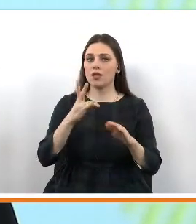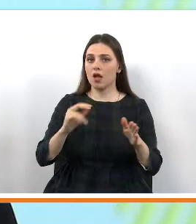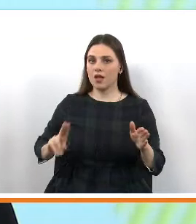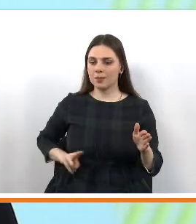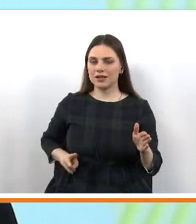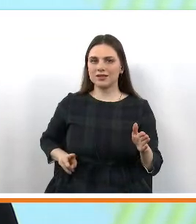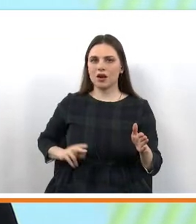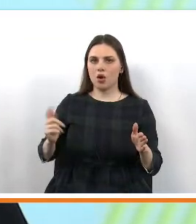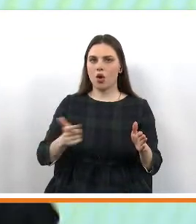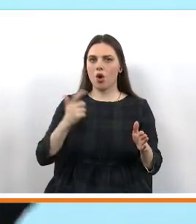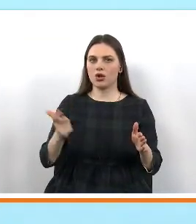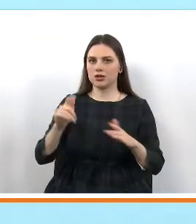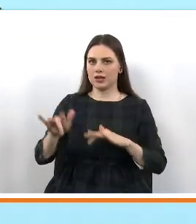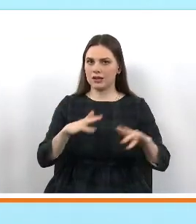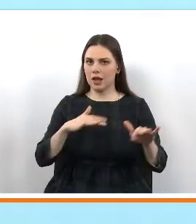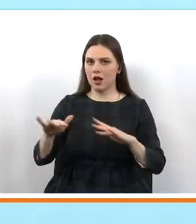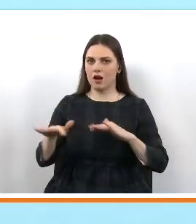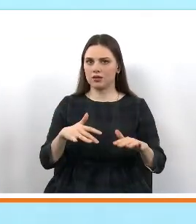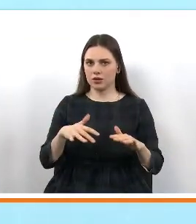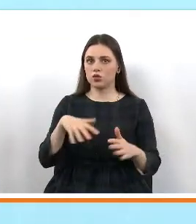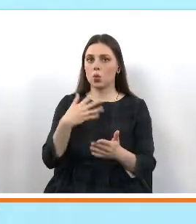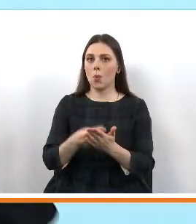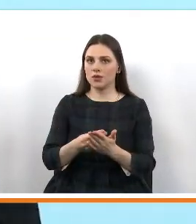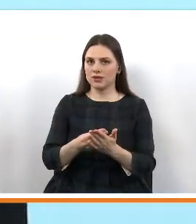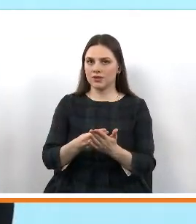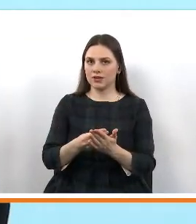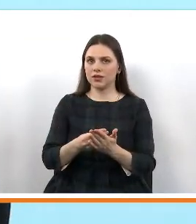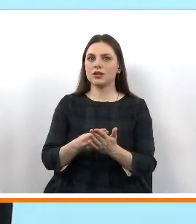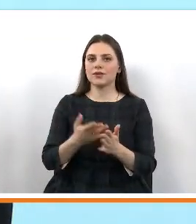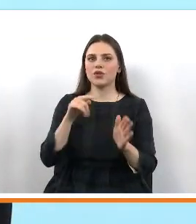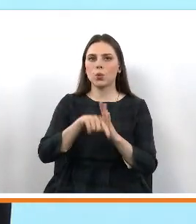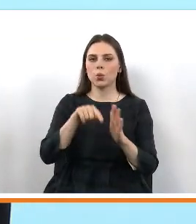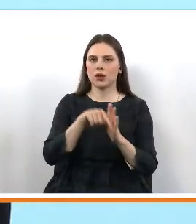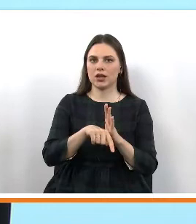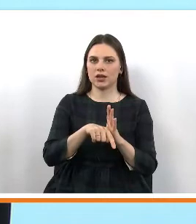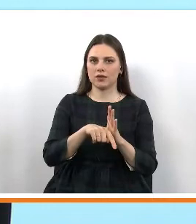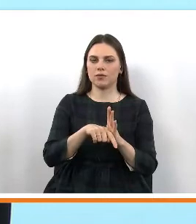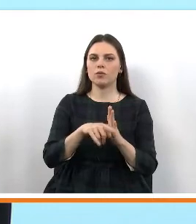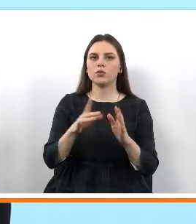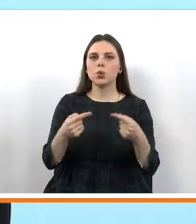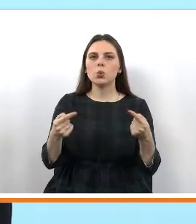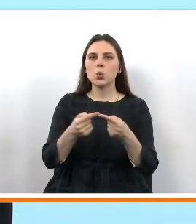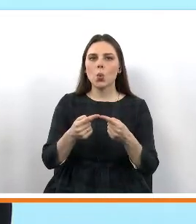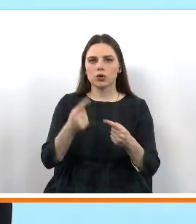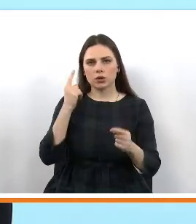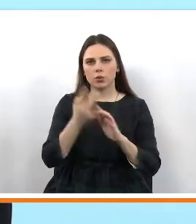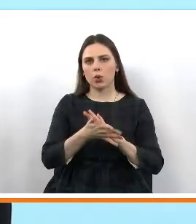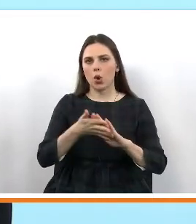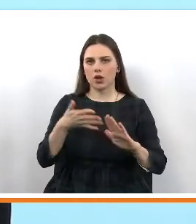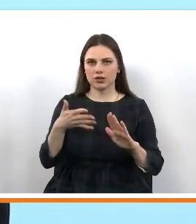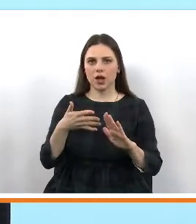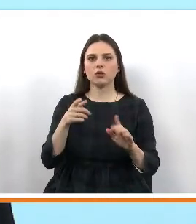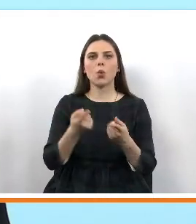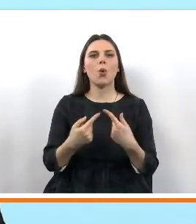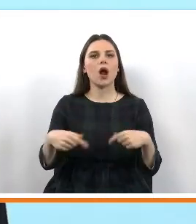административно-хозяйственную деятельность собственников целевого капитала, у которых целевой капитал внутри, более четко дать понять, что те